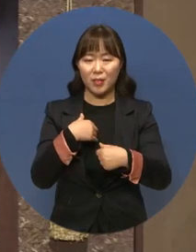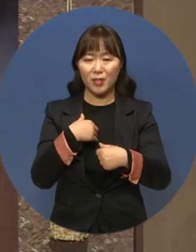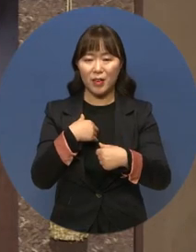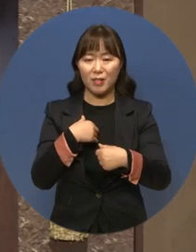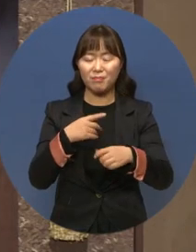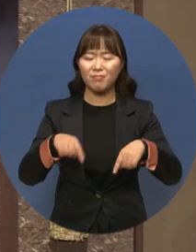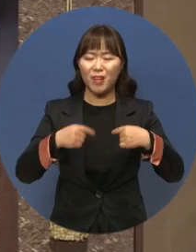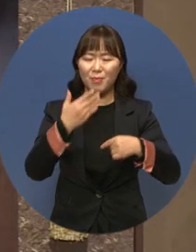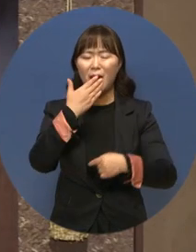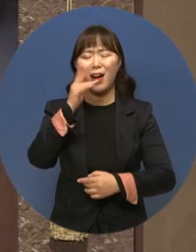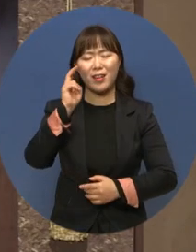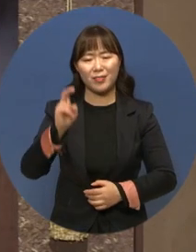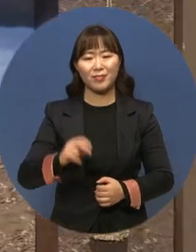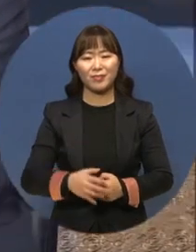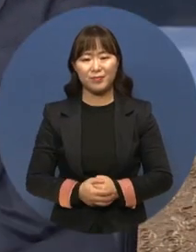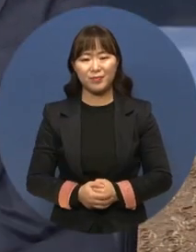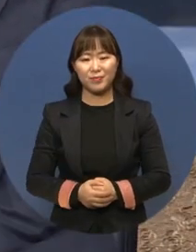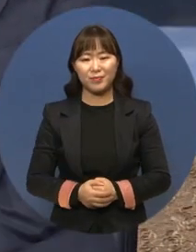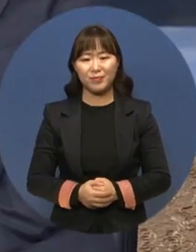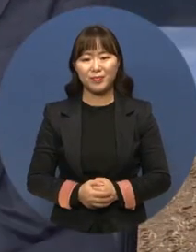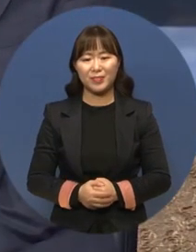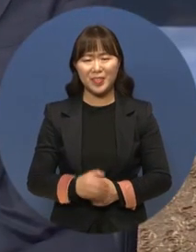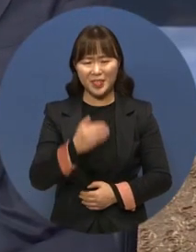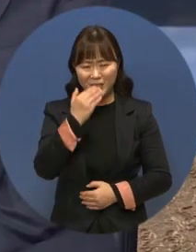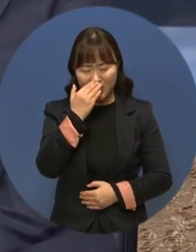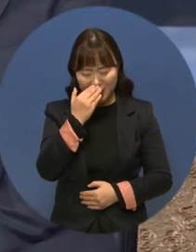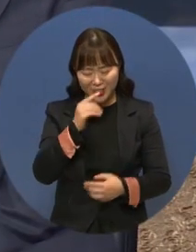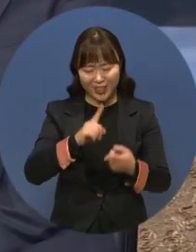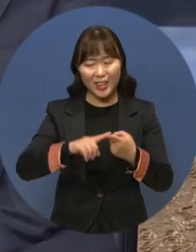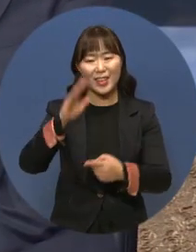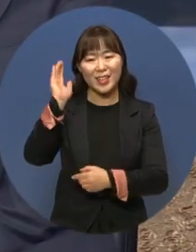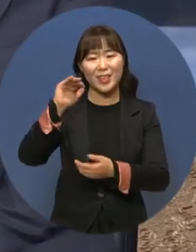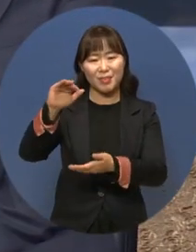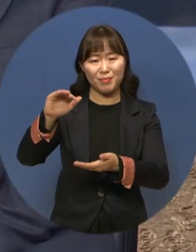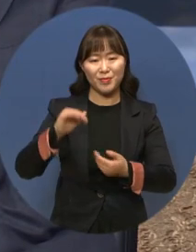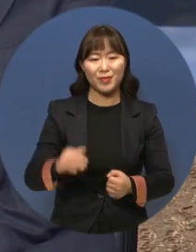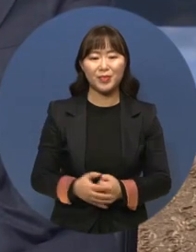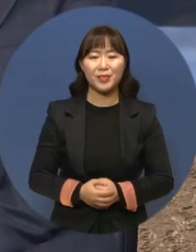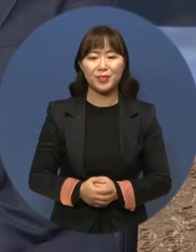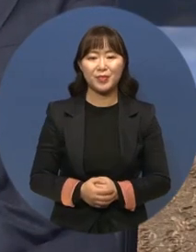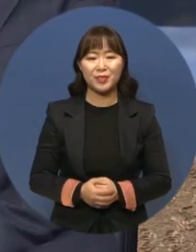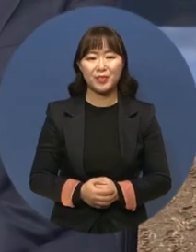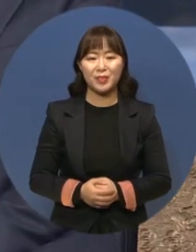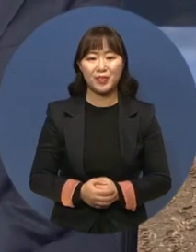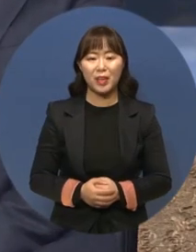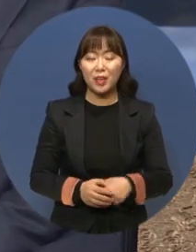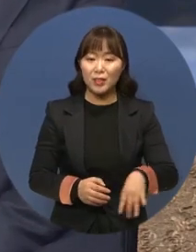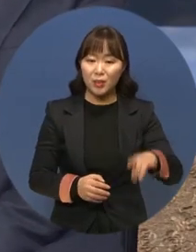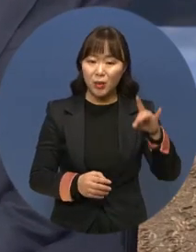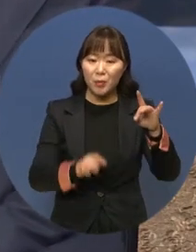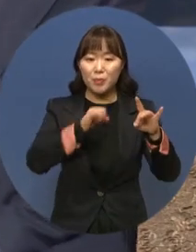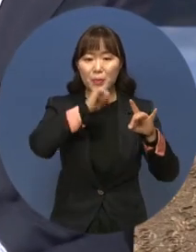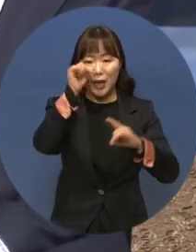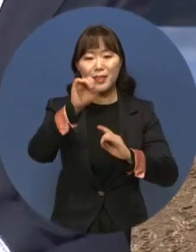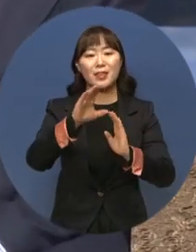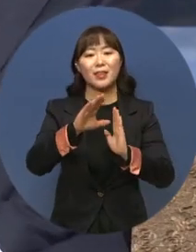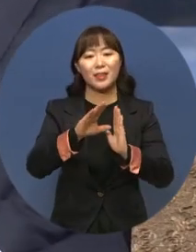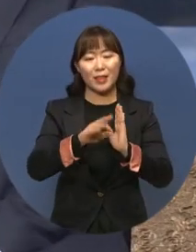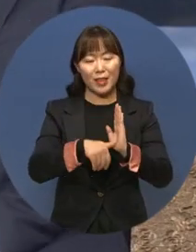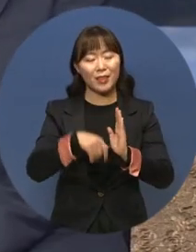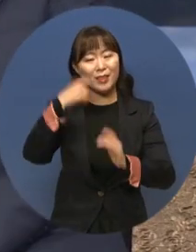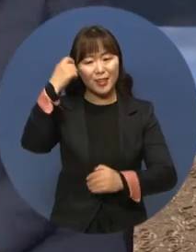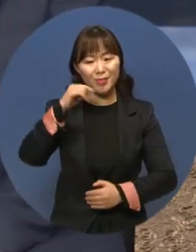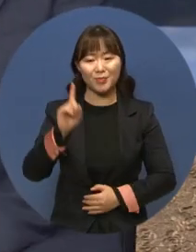않나 싶습니다. 아, 네, 네. 또 이제 겸손의 말씀을 해주셨는데요. 네. 그럼 처음에 당선이 되셨을 때는 네.